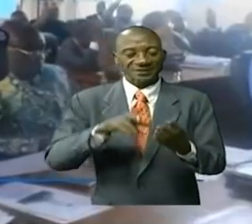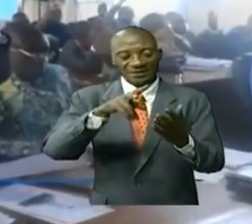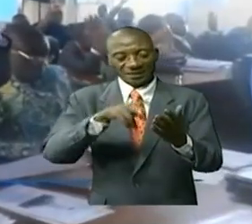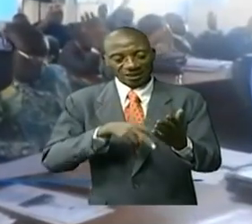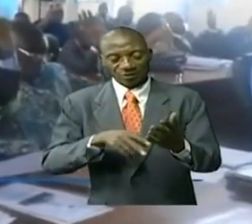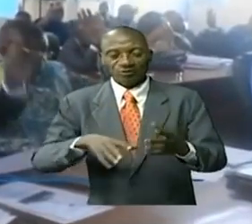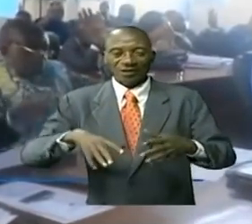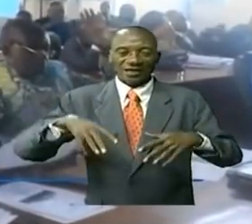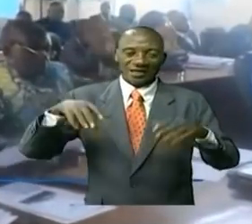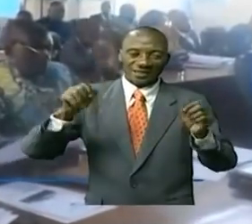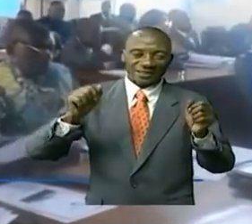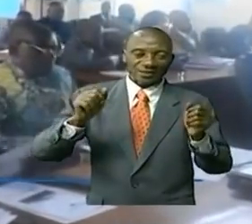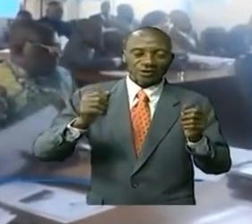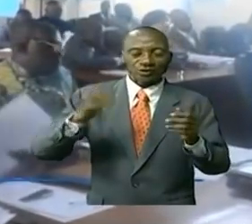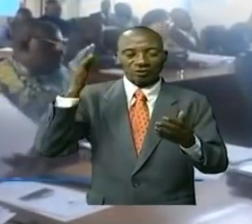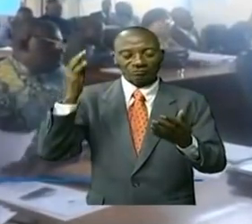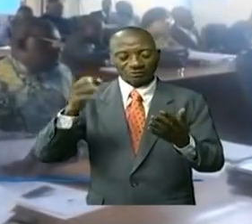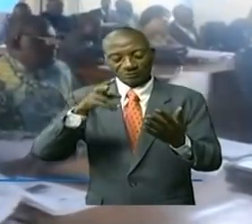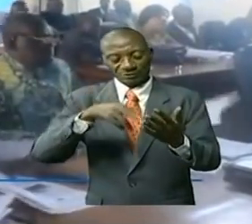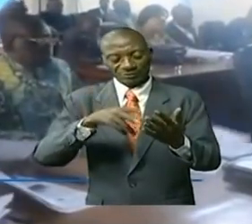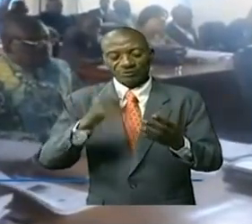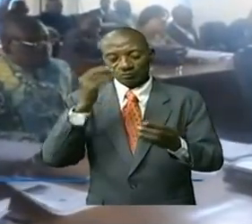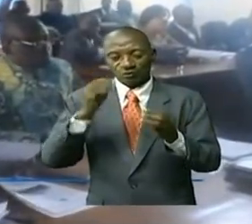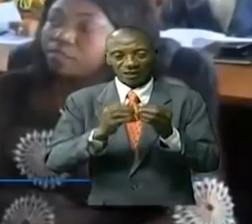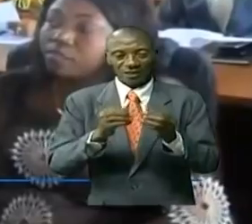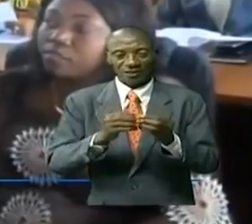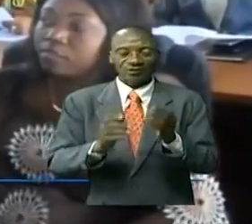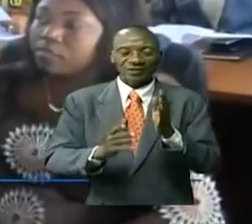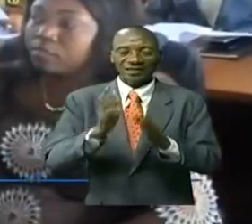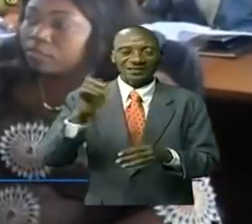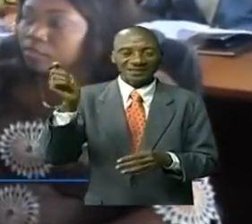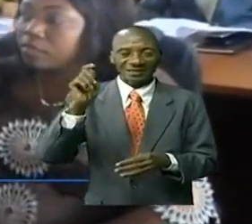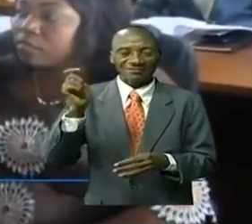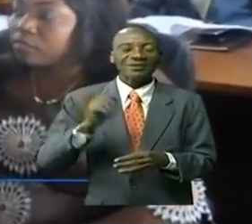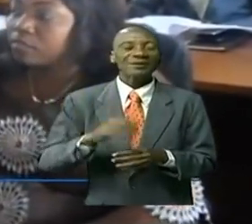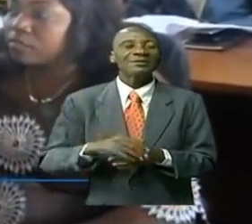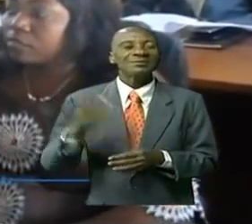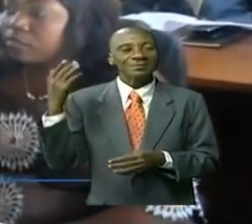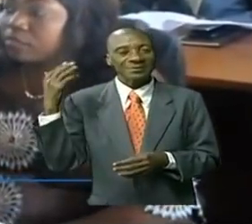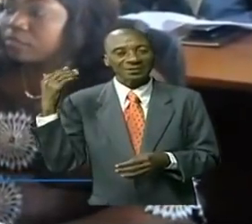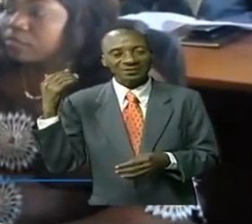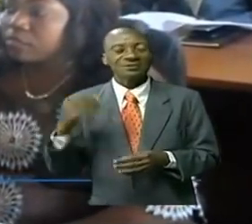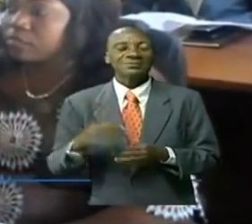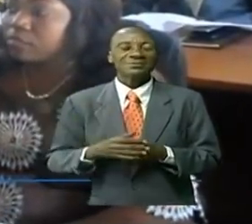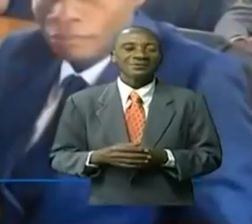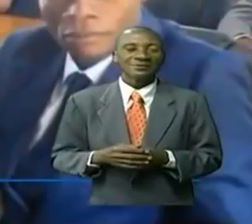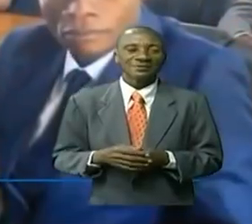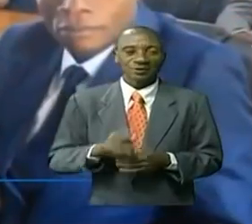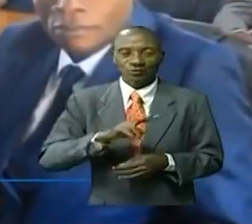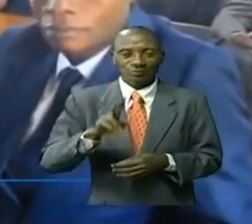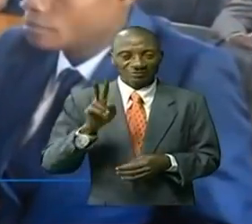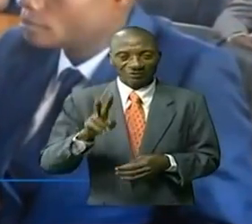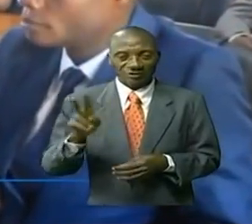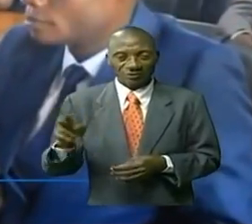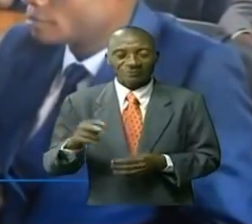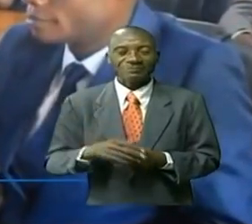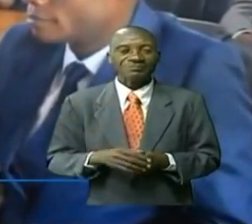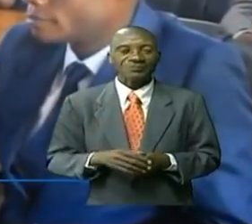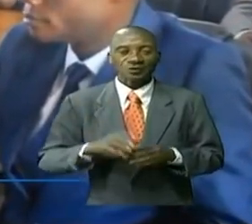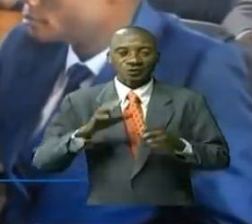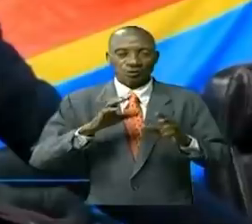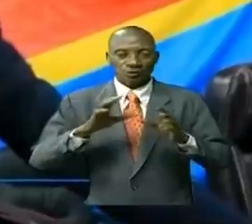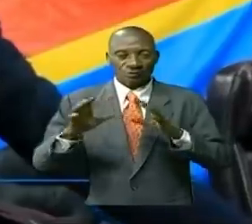des procès-verbaux des séances plénières du 15 avril, 22 avril, 3 mai, 4 mai, 6 mai 2022, est venue la communication du